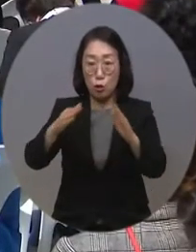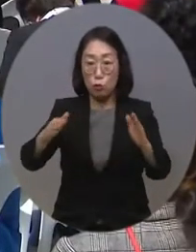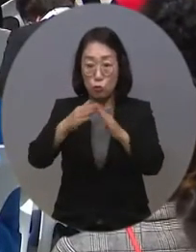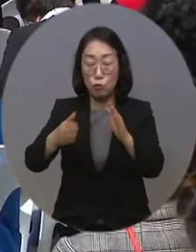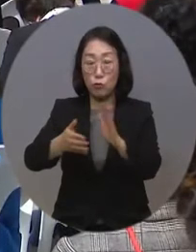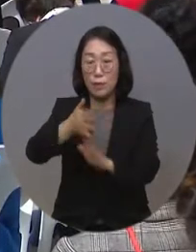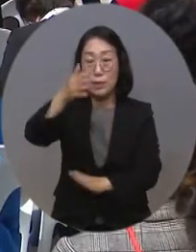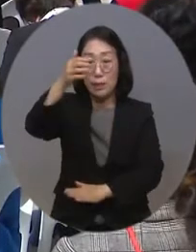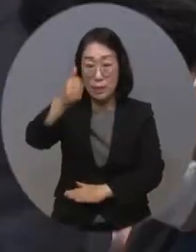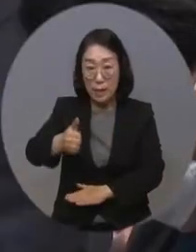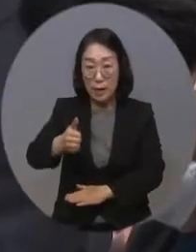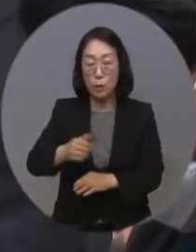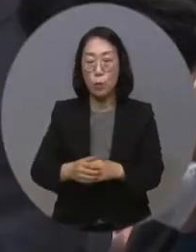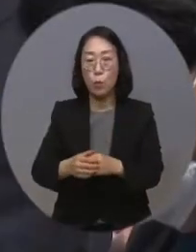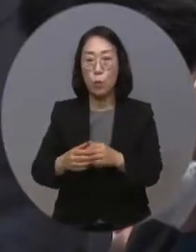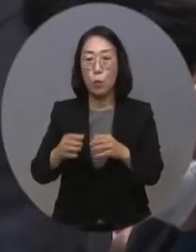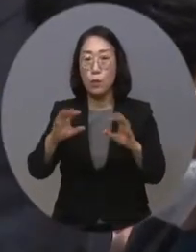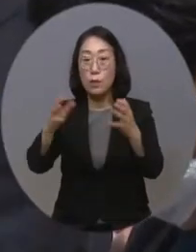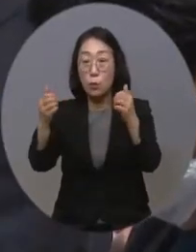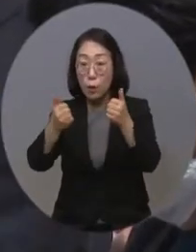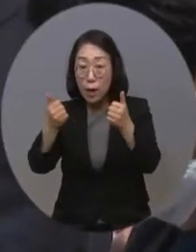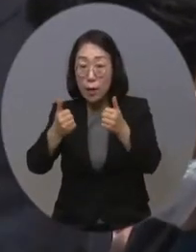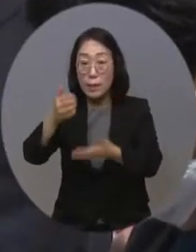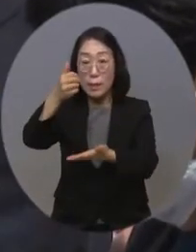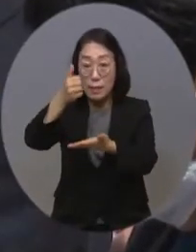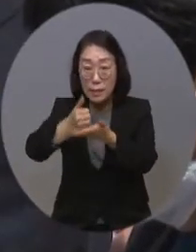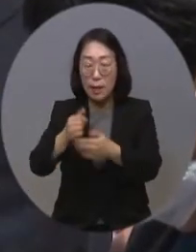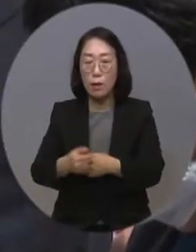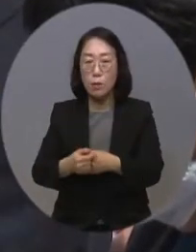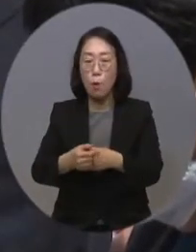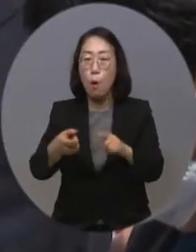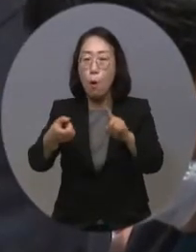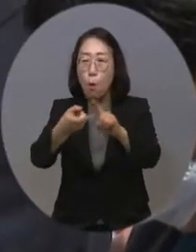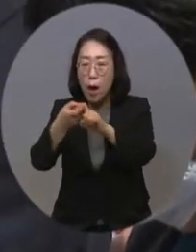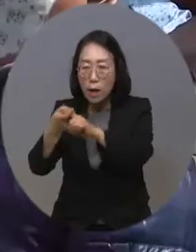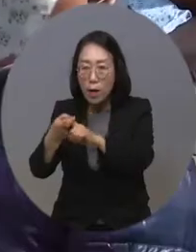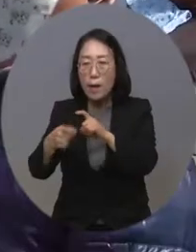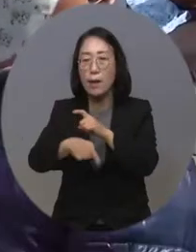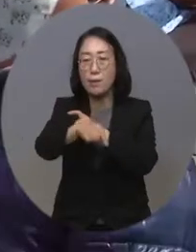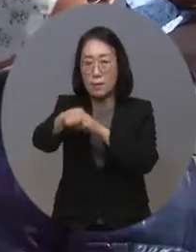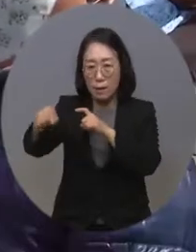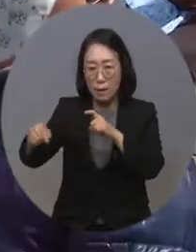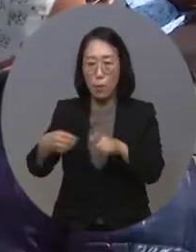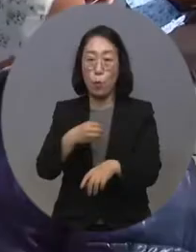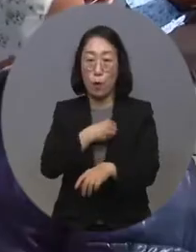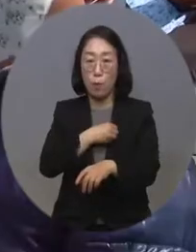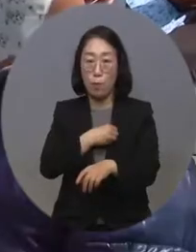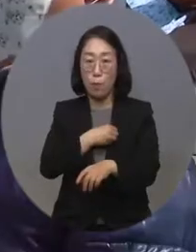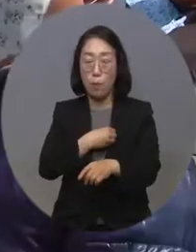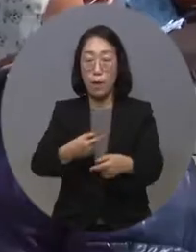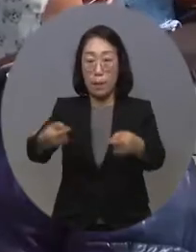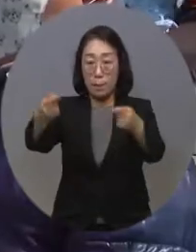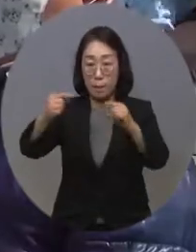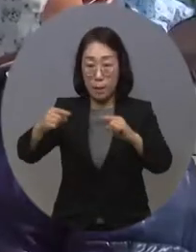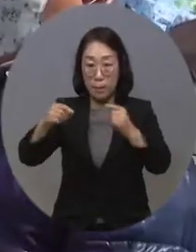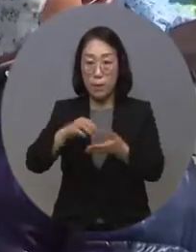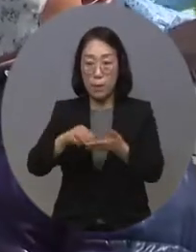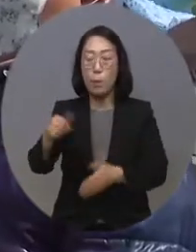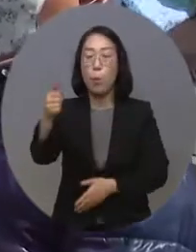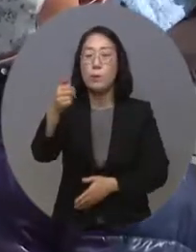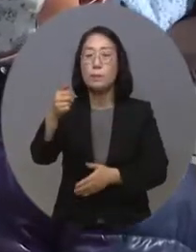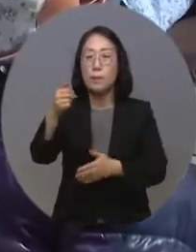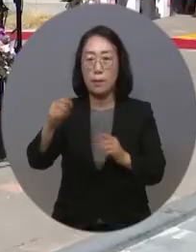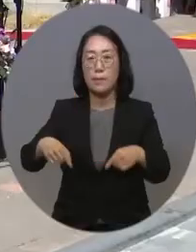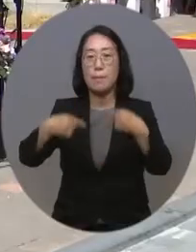강동화 전주시의회 의장, 유관기관 관계자, 지역 자생단체 회원 등 50여 명이 참석하여 자리를